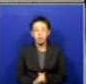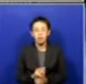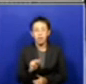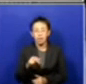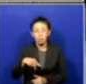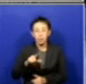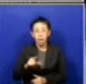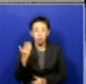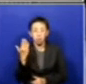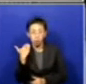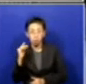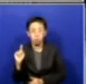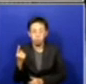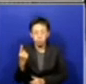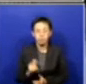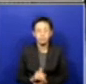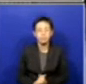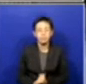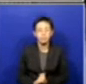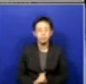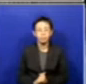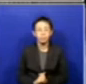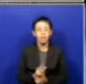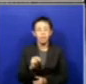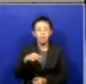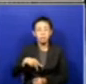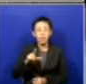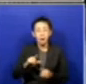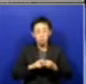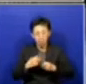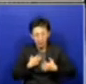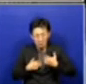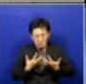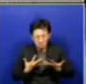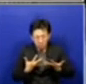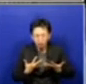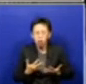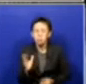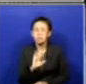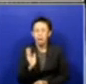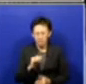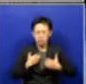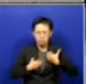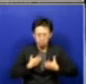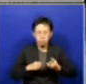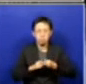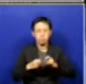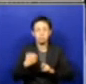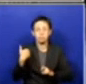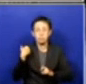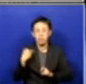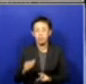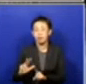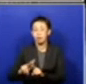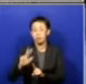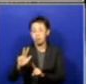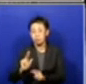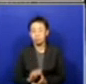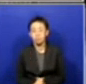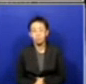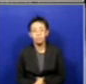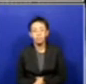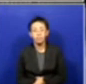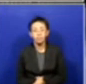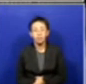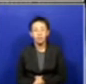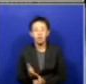หม่ก็ไม่ใช่ว่า NPL ไม่เดือดร้อนนะคะ NPL ก็เดือดร้อนค่ะในประเด็นที่3ค่ะเป็นลูกหนี้